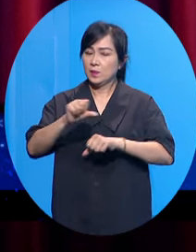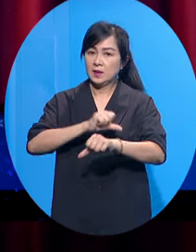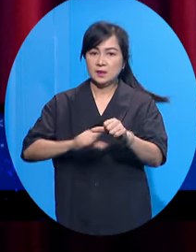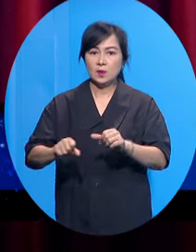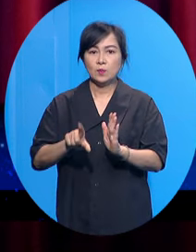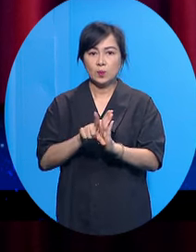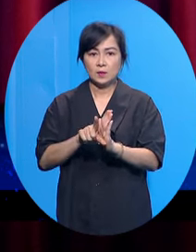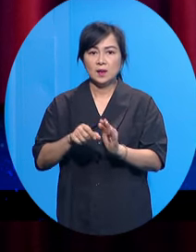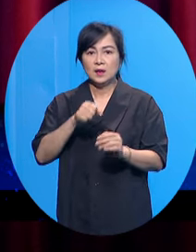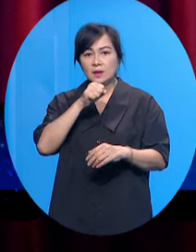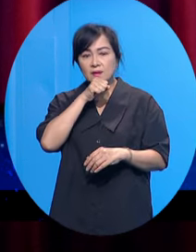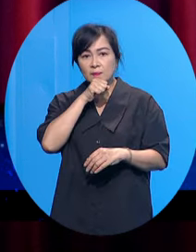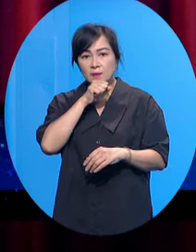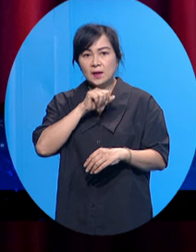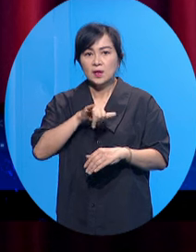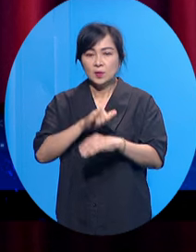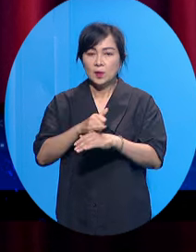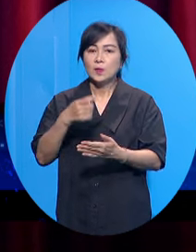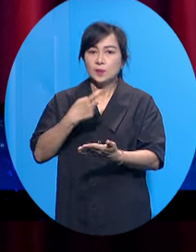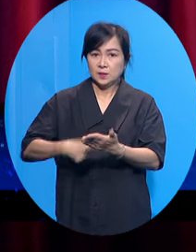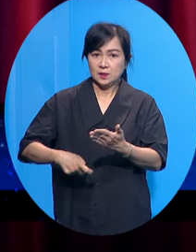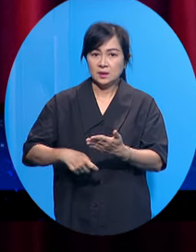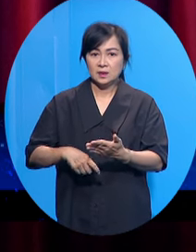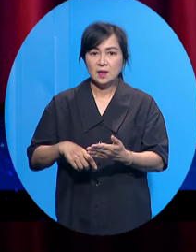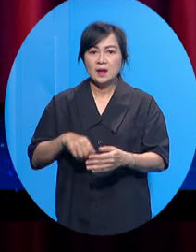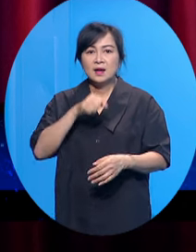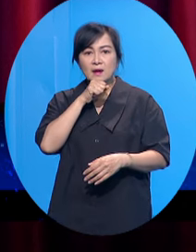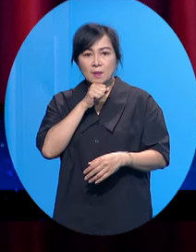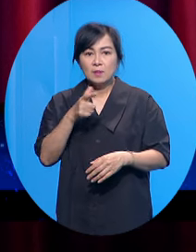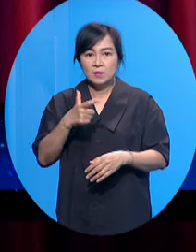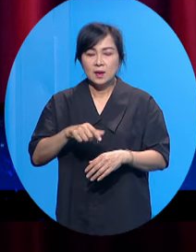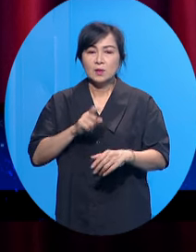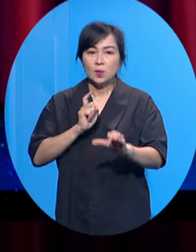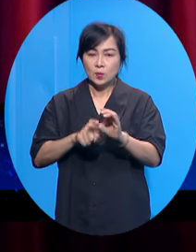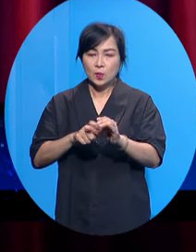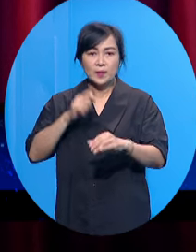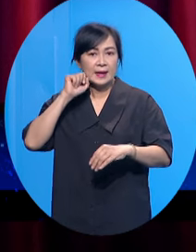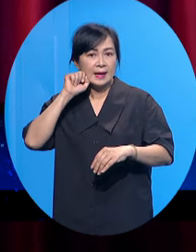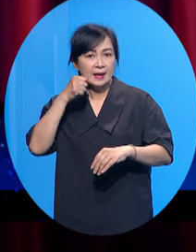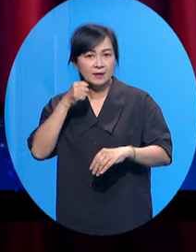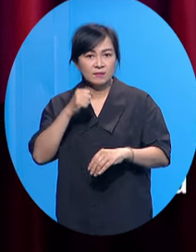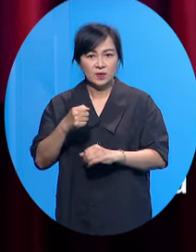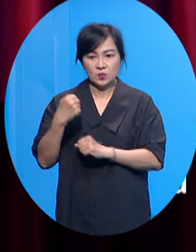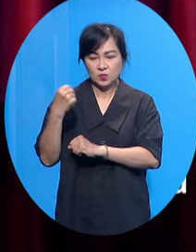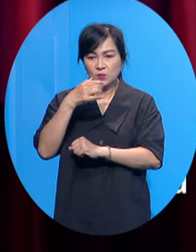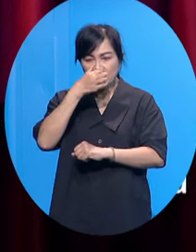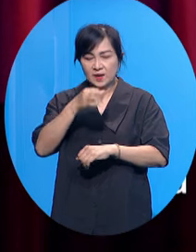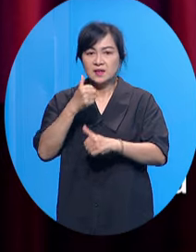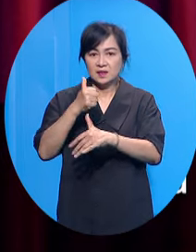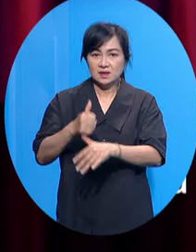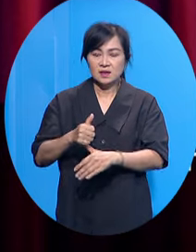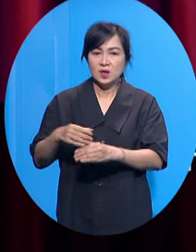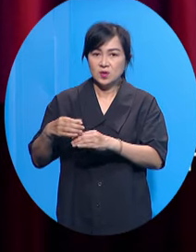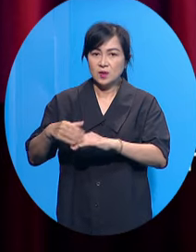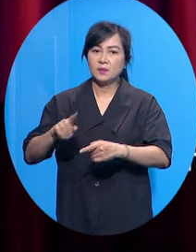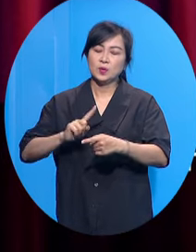động pháp lý nào đối với ông ta hay yêu cầu bồi thường thiệt hại rõ ràng ông ta chỉ là một công cụ của cái ác và Sự thù ghét về chính trị từ phe